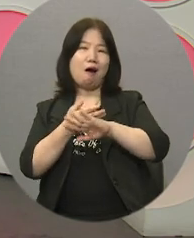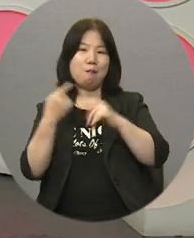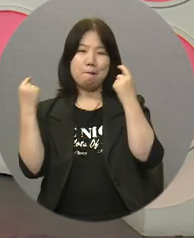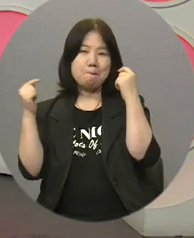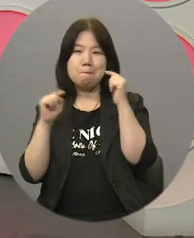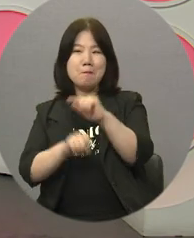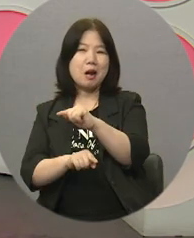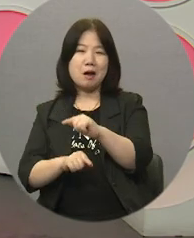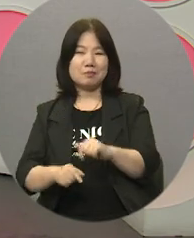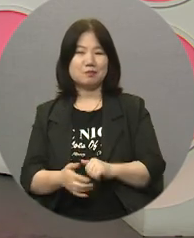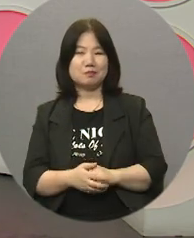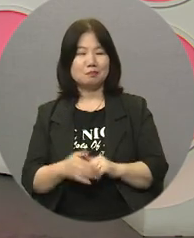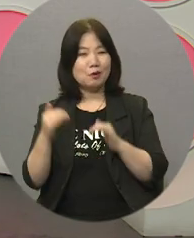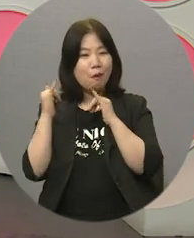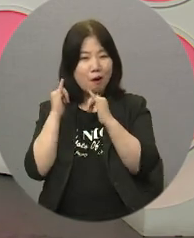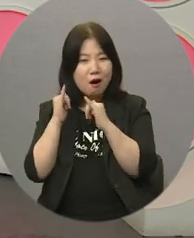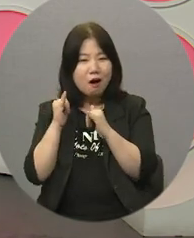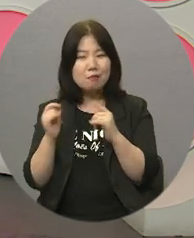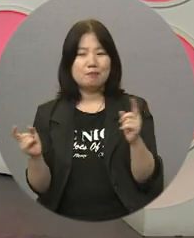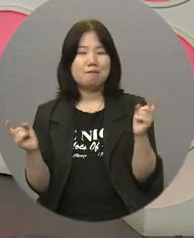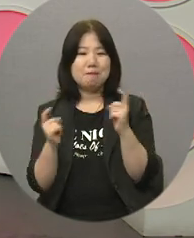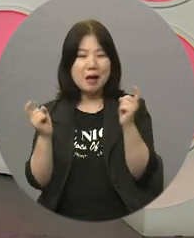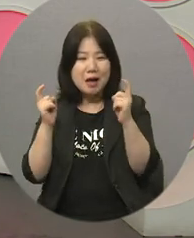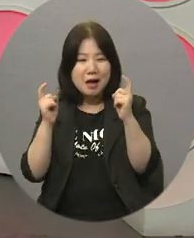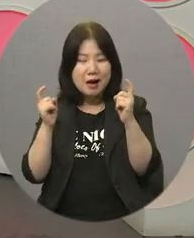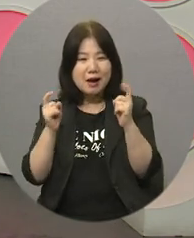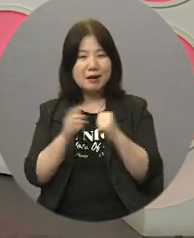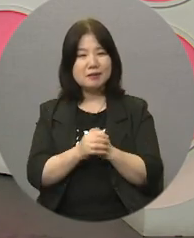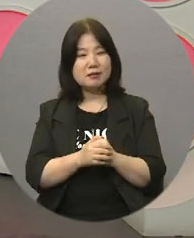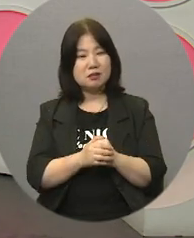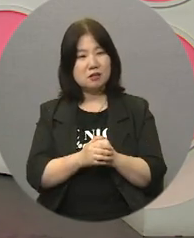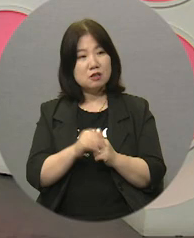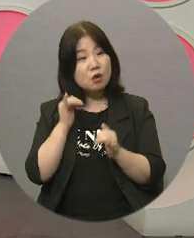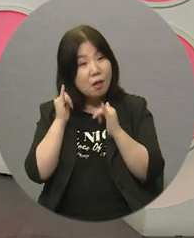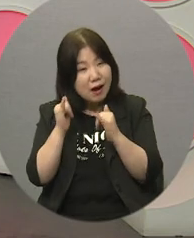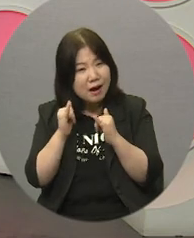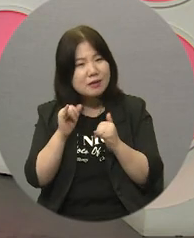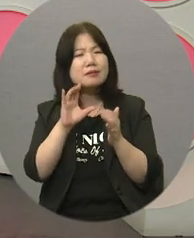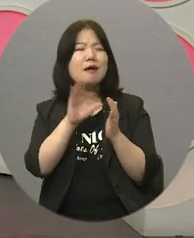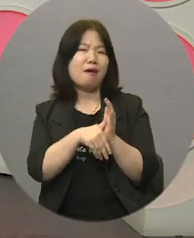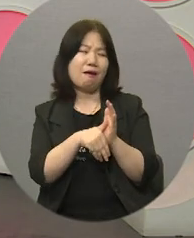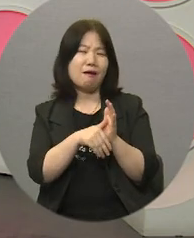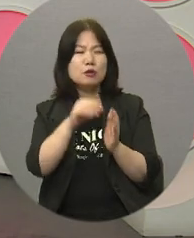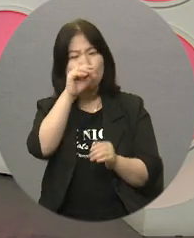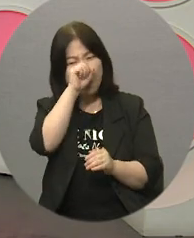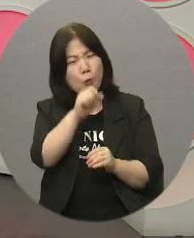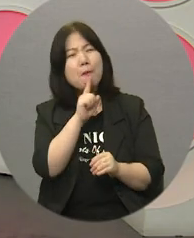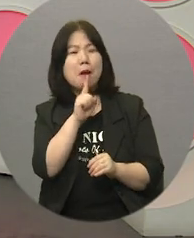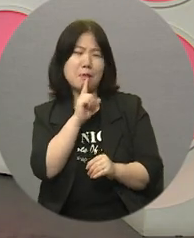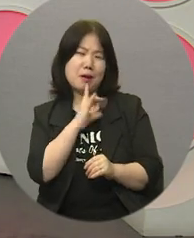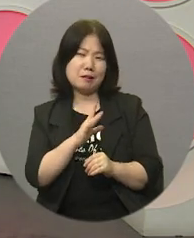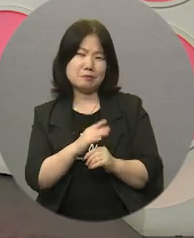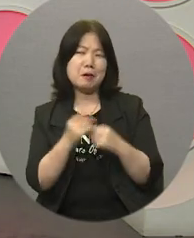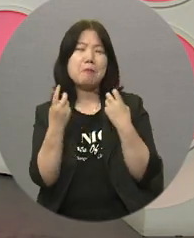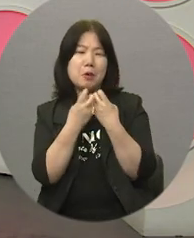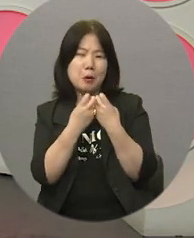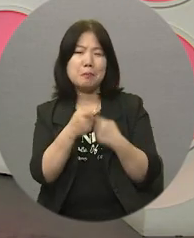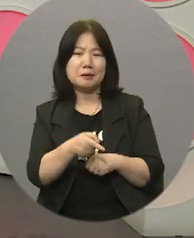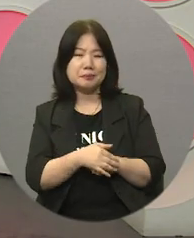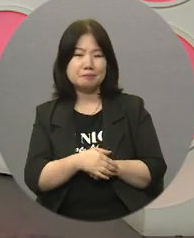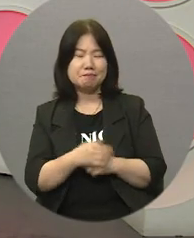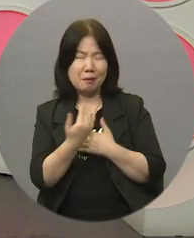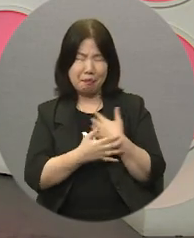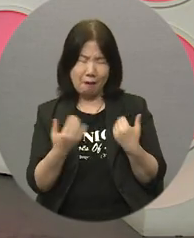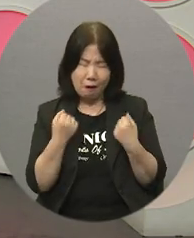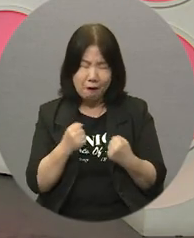통화하면 또 이런 마음이 나온다. 전화 통화를 하시되 좋은 말만 하는 걸로. 좋은 말씀들만. 그러니까, 왜 그런지 모르겠어요.